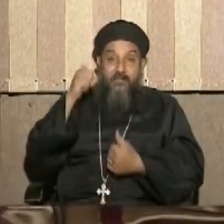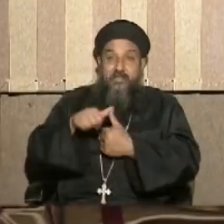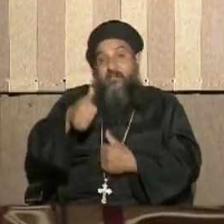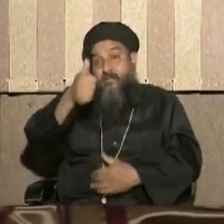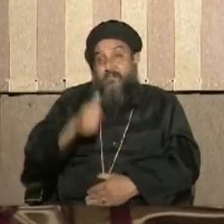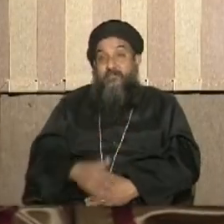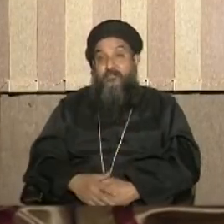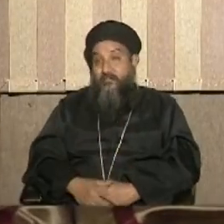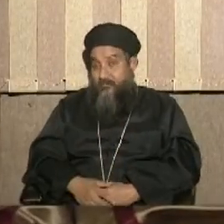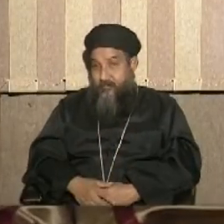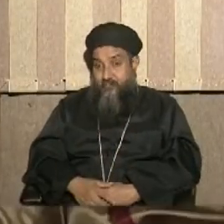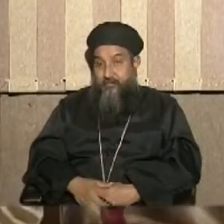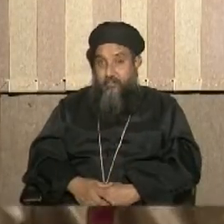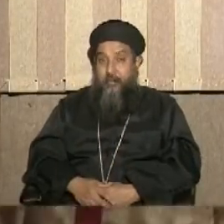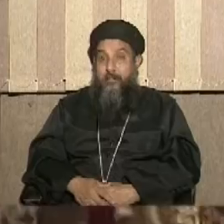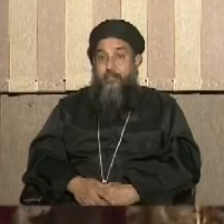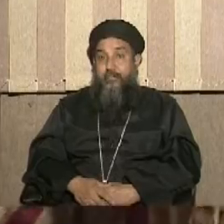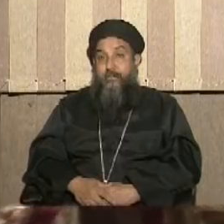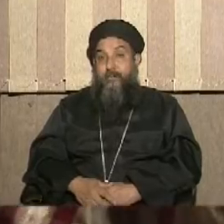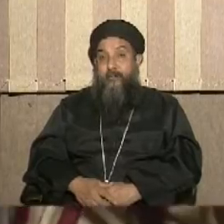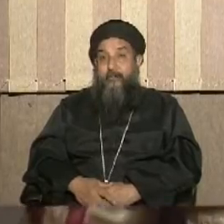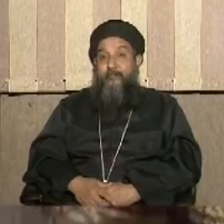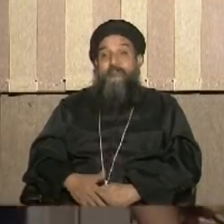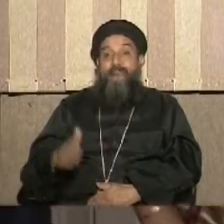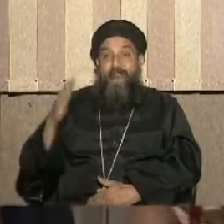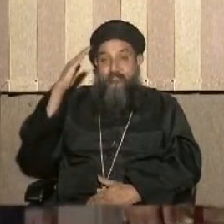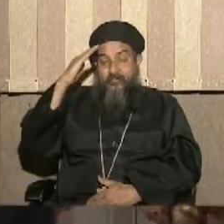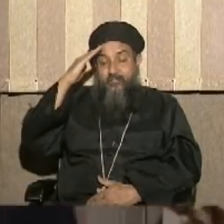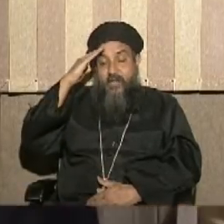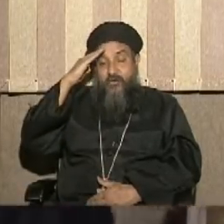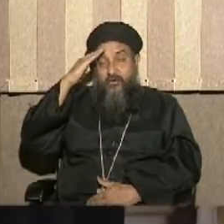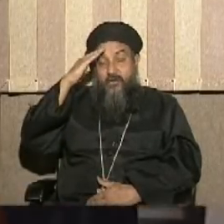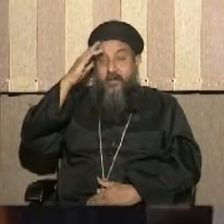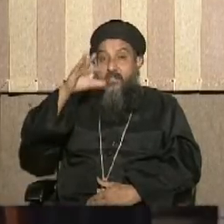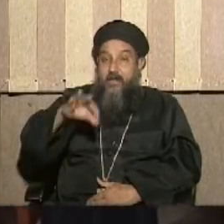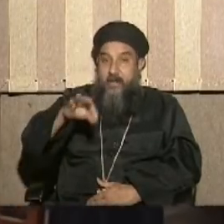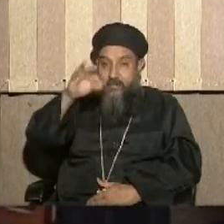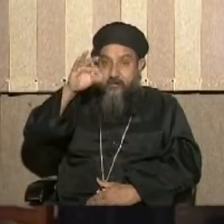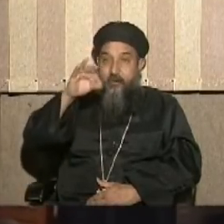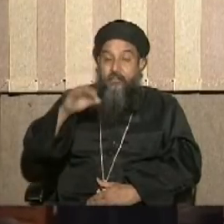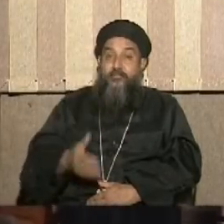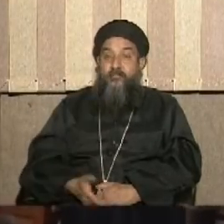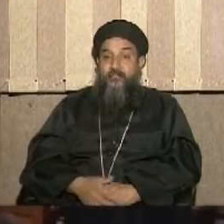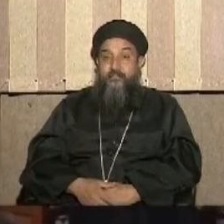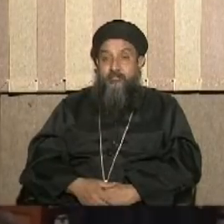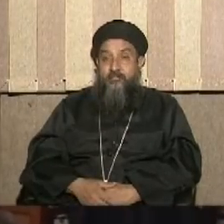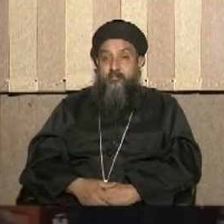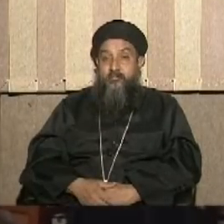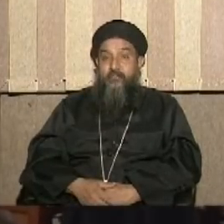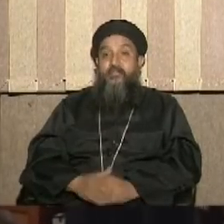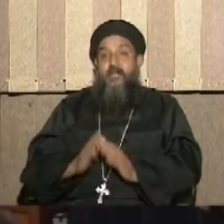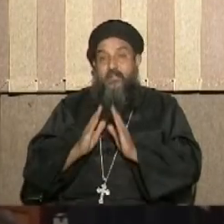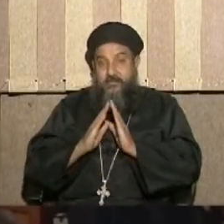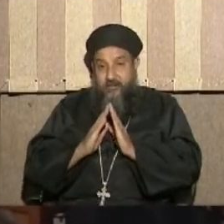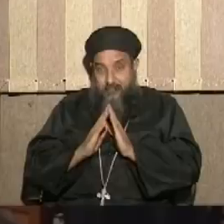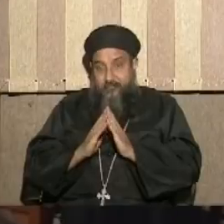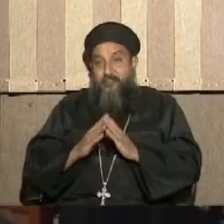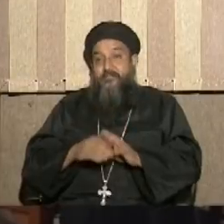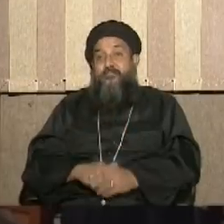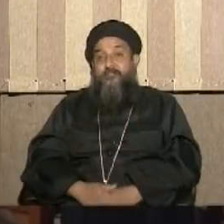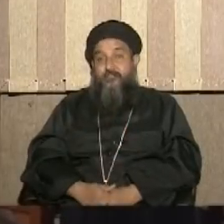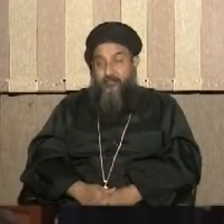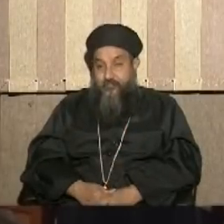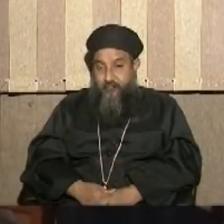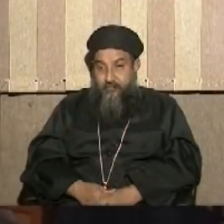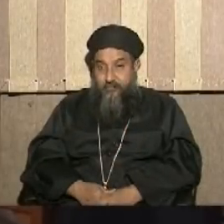فكره هايله جدا. طب يا بابي، بشكركم على اختياركم وعلى مجيتكم. بعد اذن جلالتك.